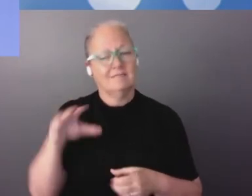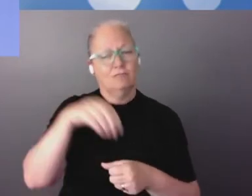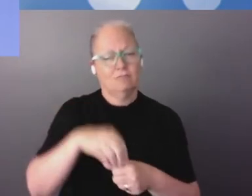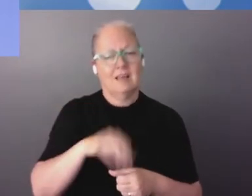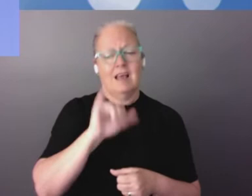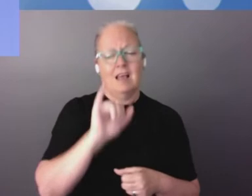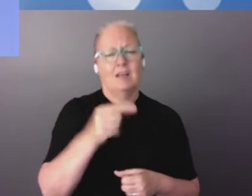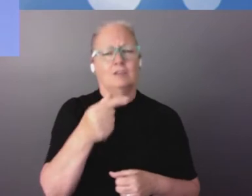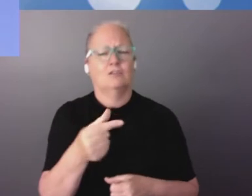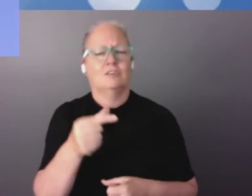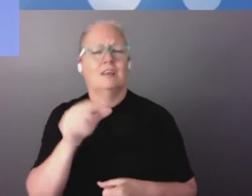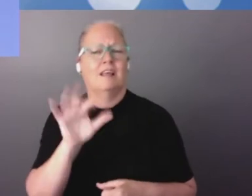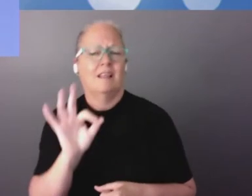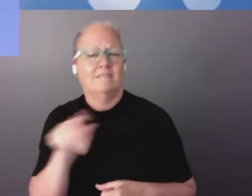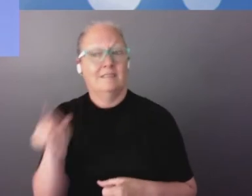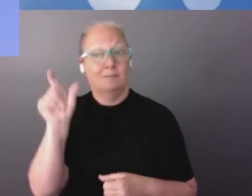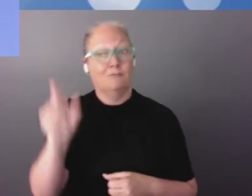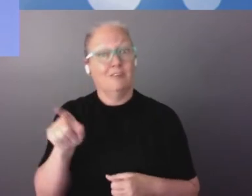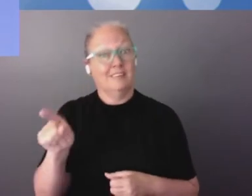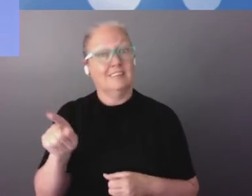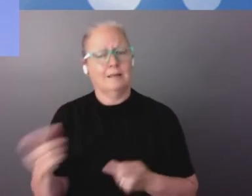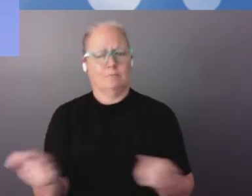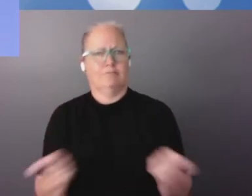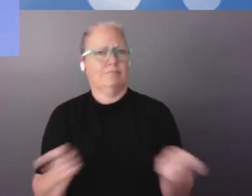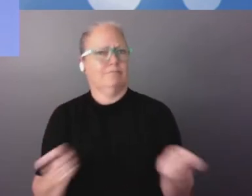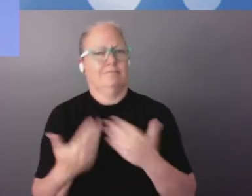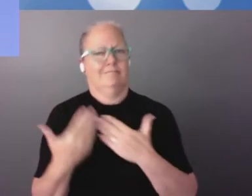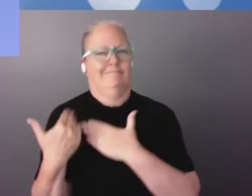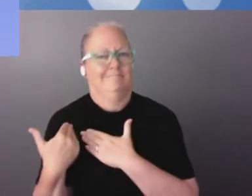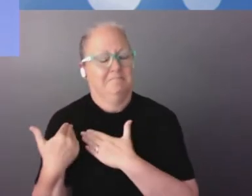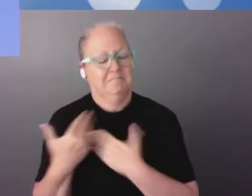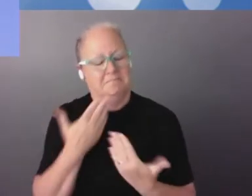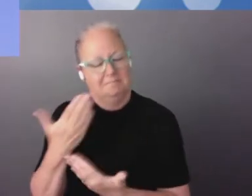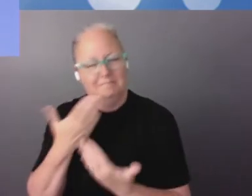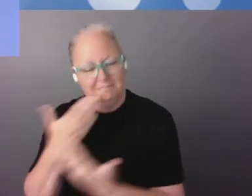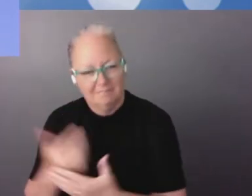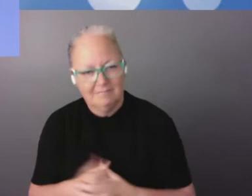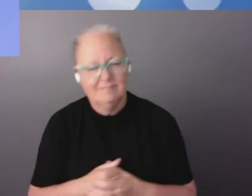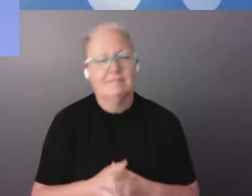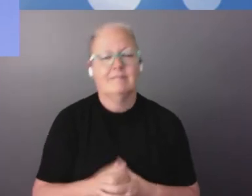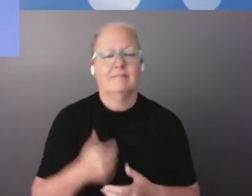أن ديوان رئاسة مجلس الوزراء هي من